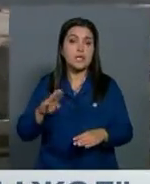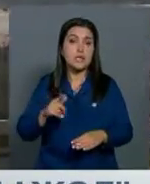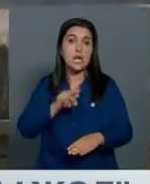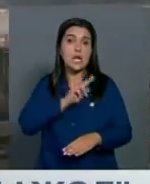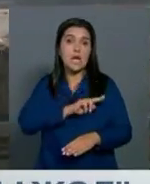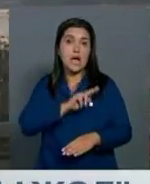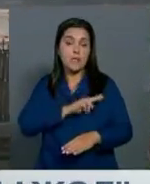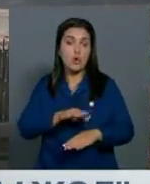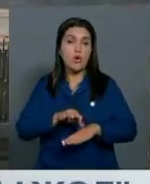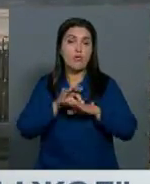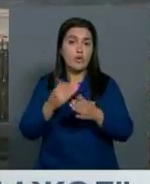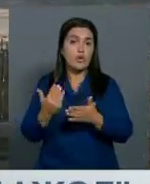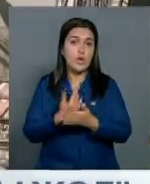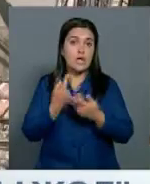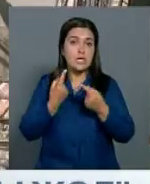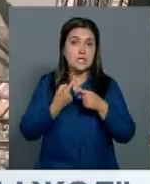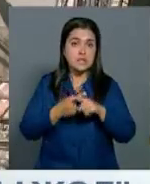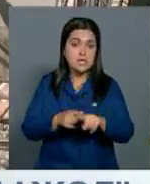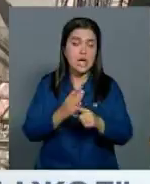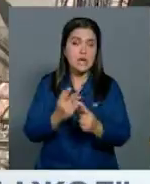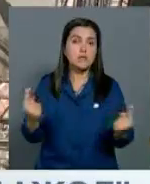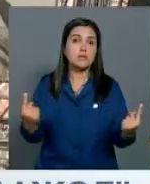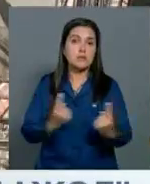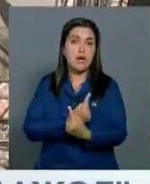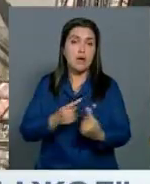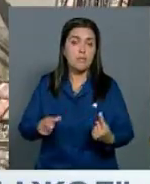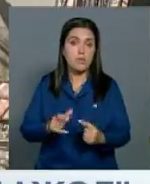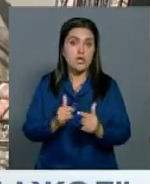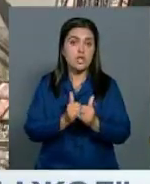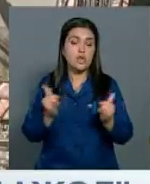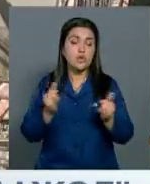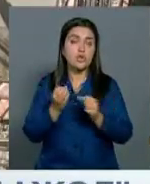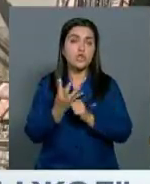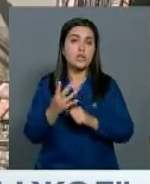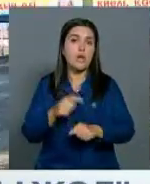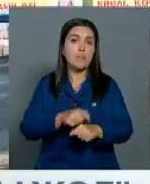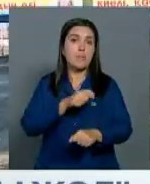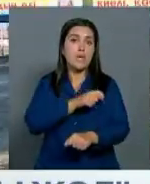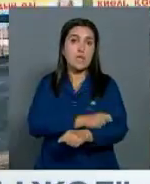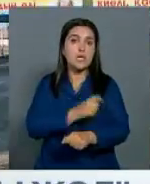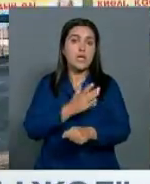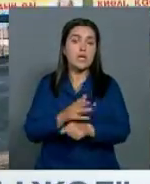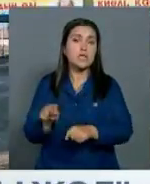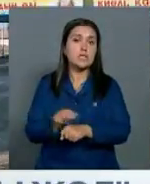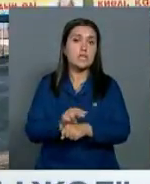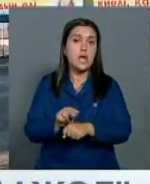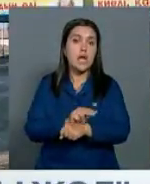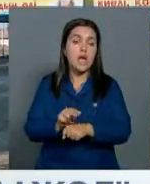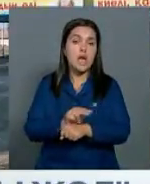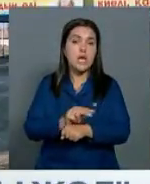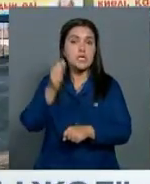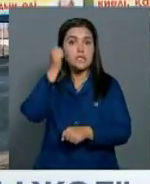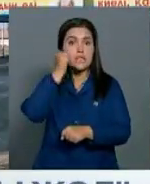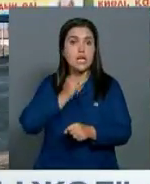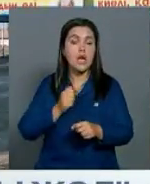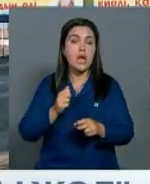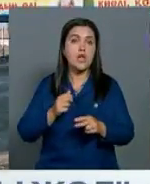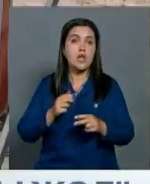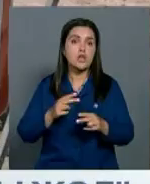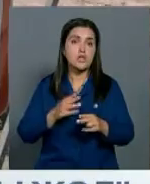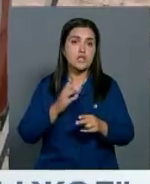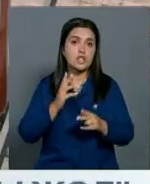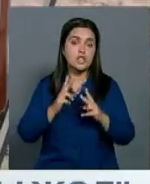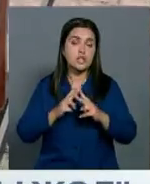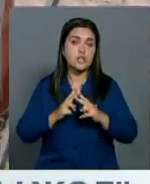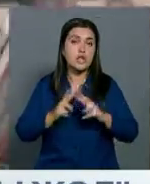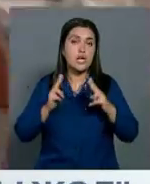ведутся с применением новейших технологий. Проезжая часть расширена до 14 метров. Демонтирован старый железнодорожный переезд. На его